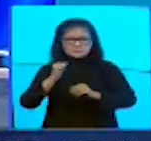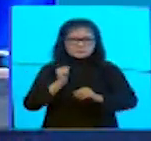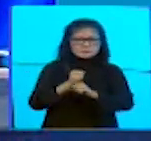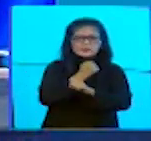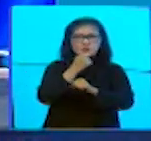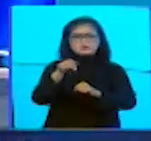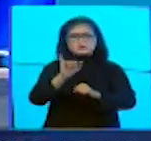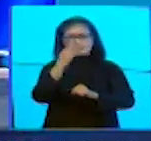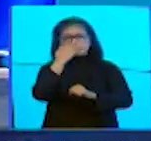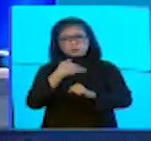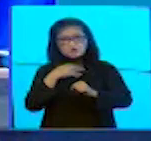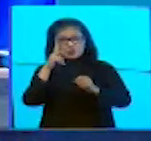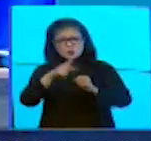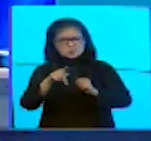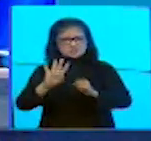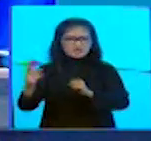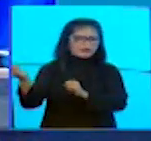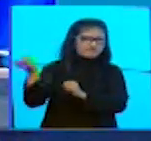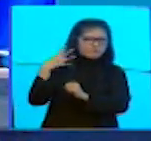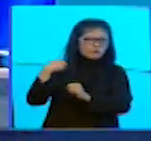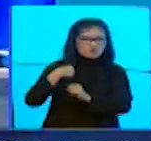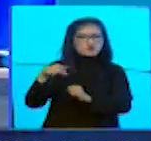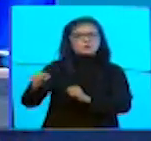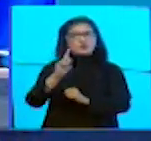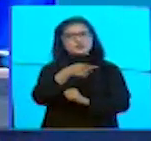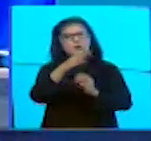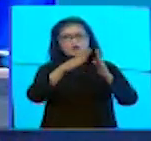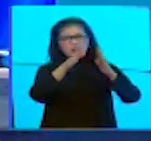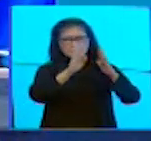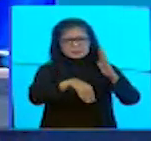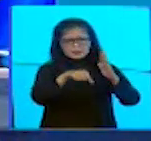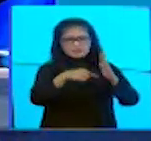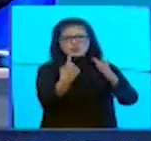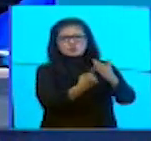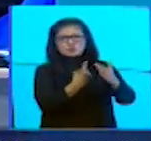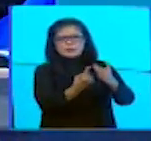kepada Satgas COVID-19 bahwa ada penghuni kos yang menjalani isolasi mandiri.